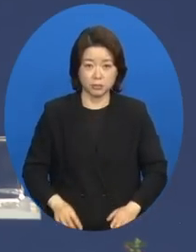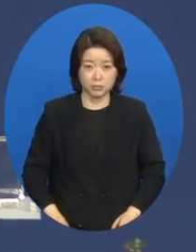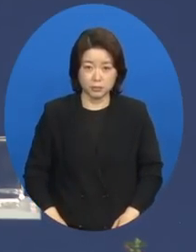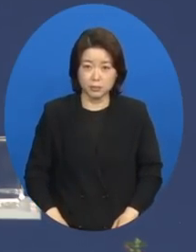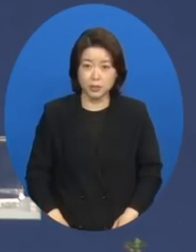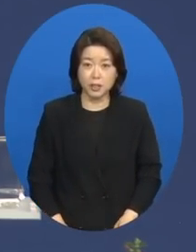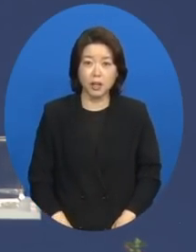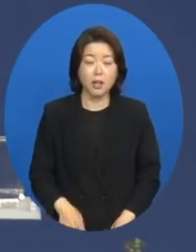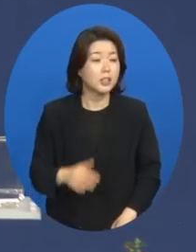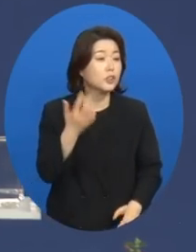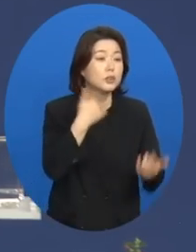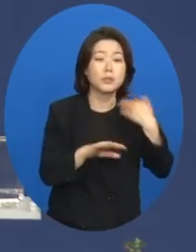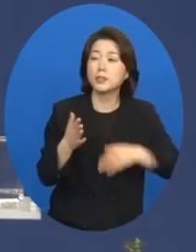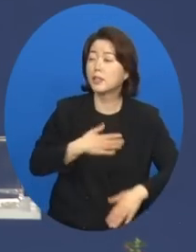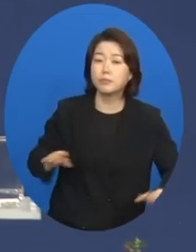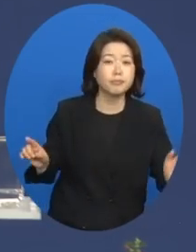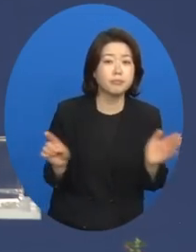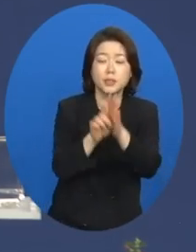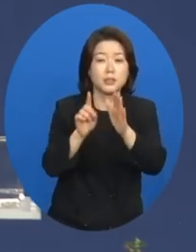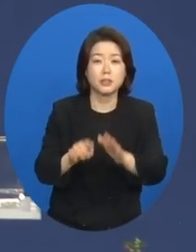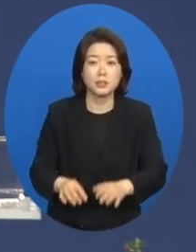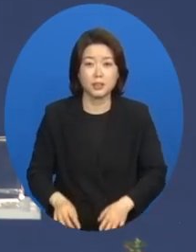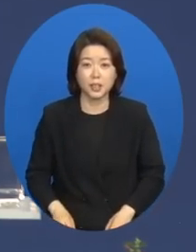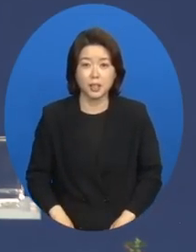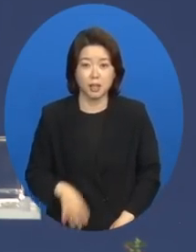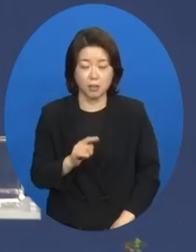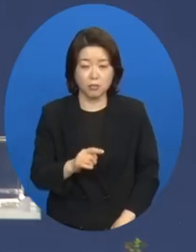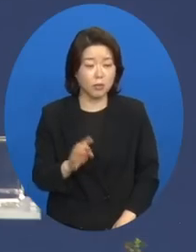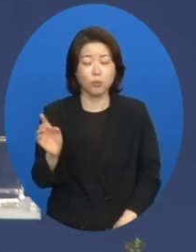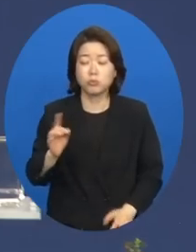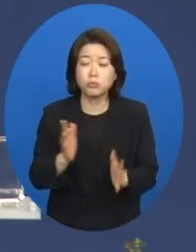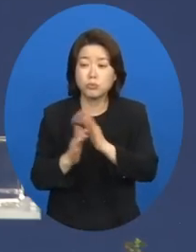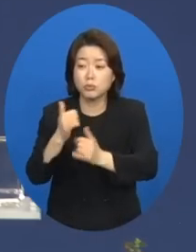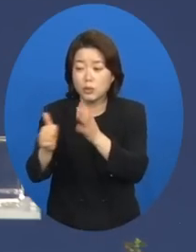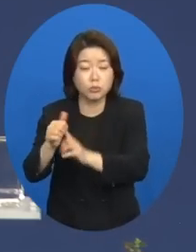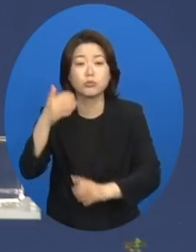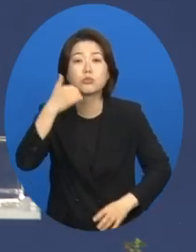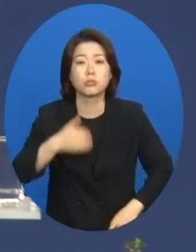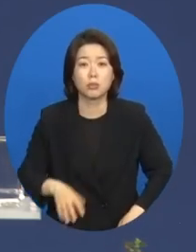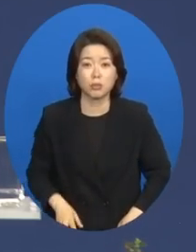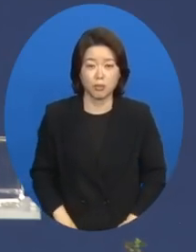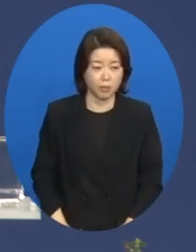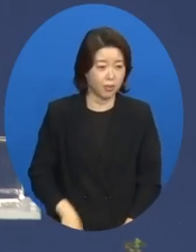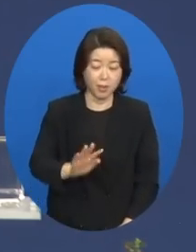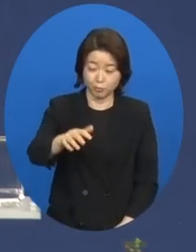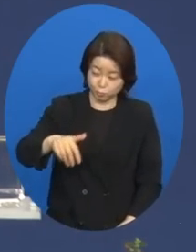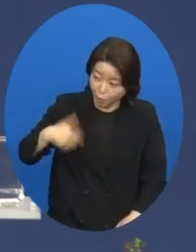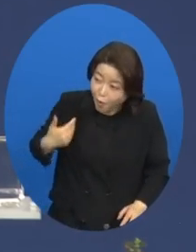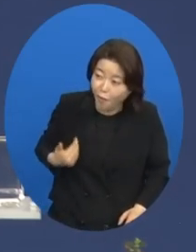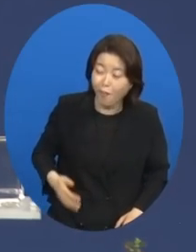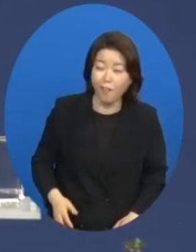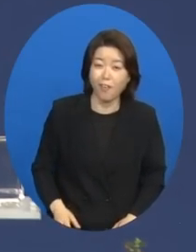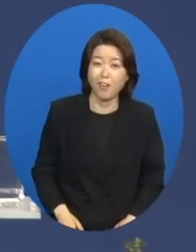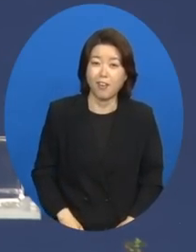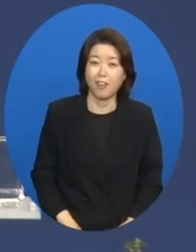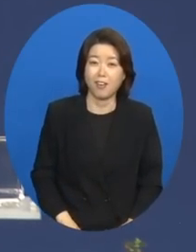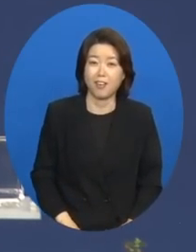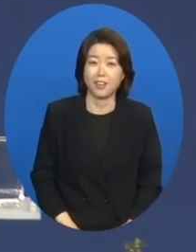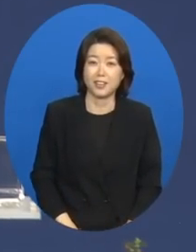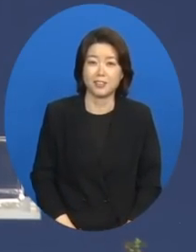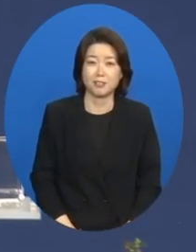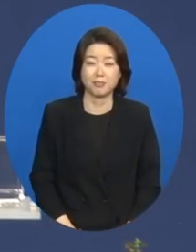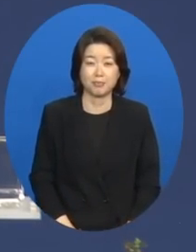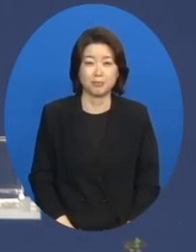너 누구보다도 난 믿는다고 근데 그 예수님이 어떤 분이시냐고 모른다고 난